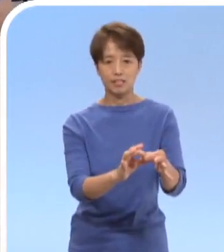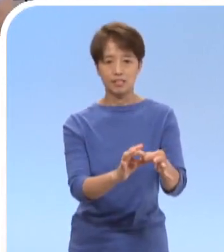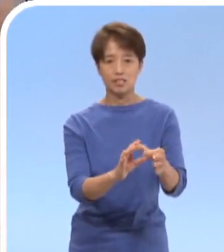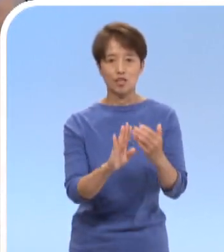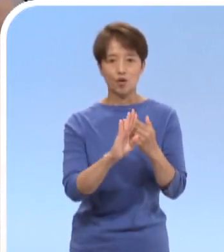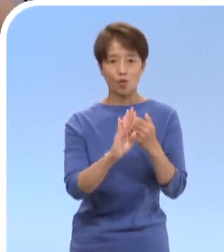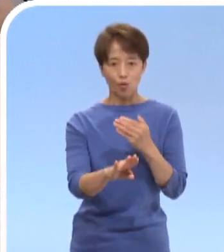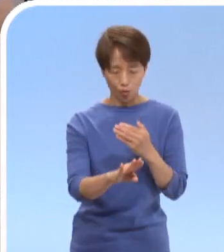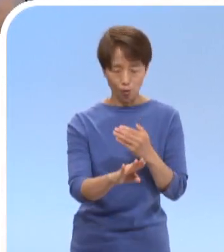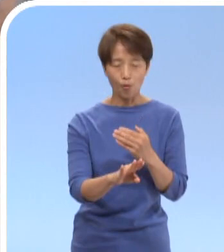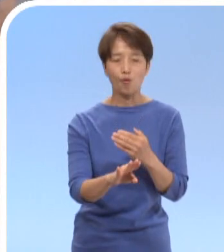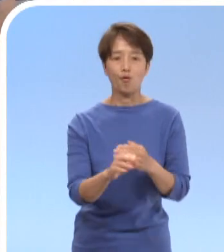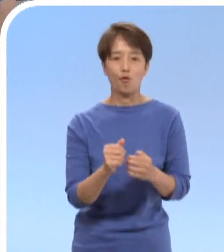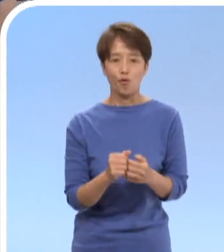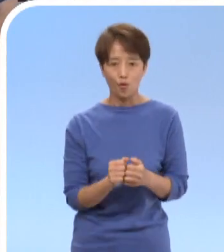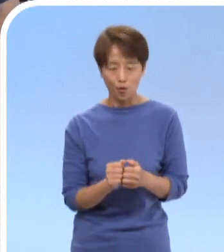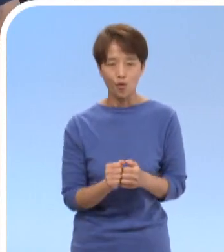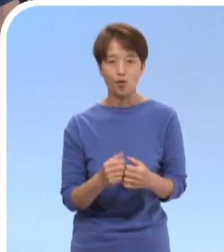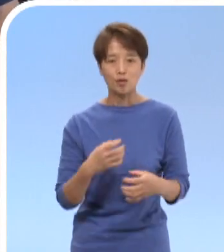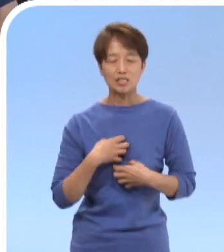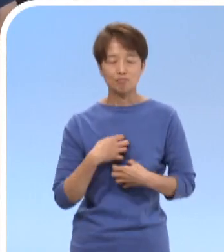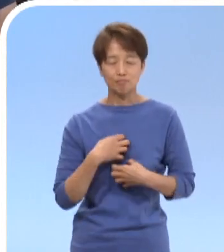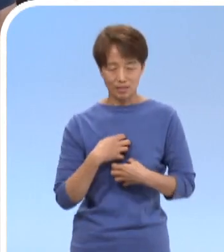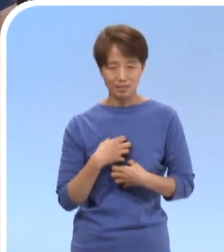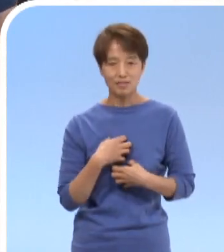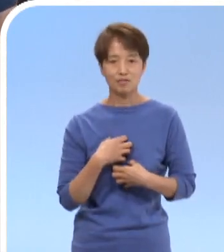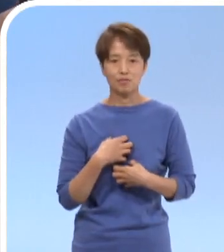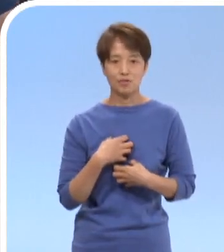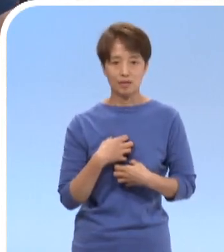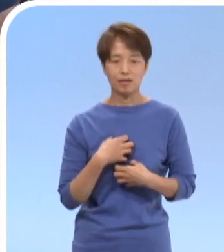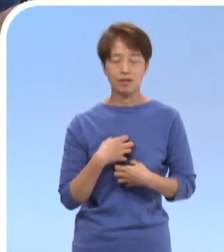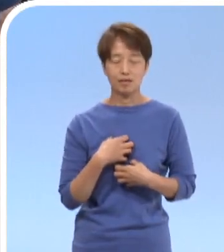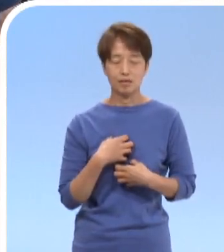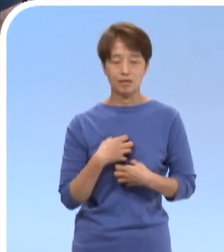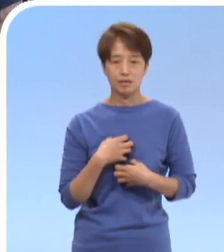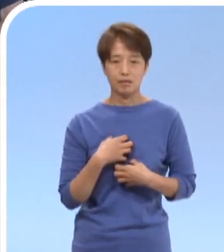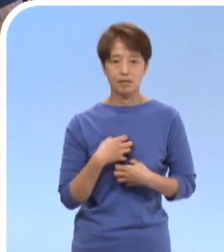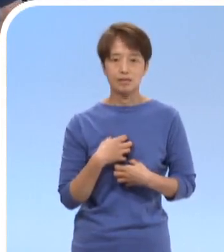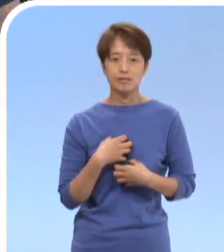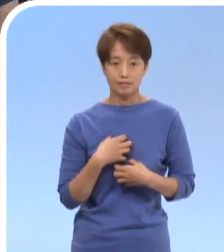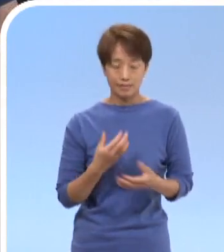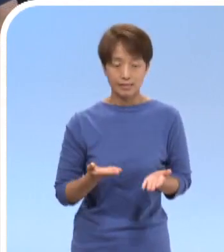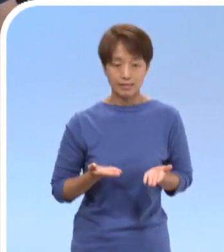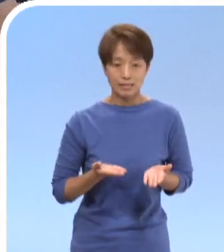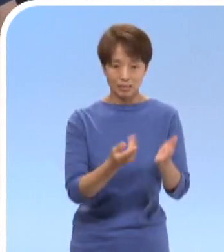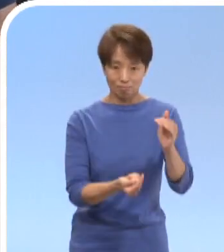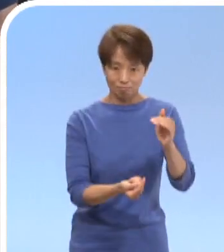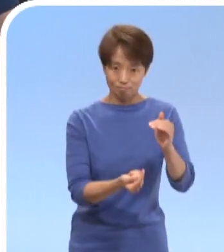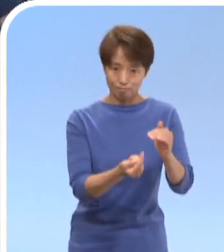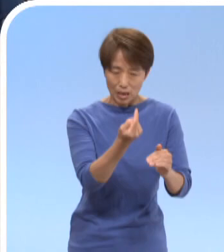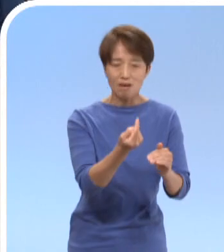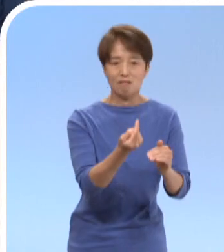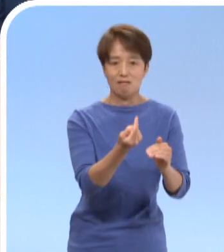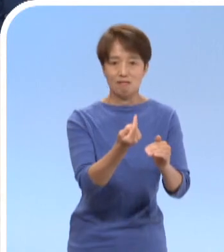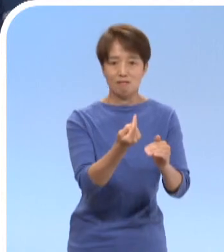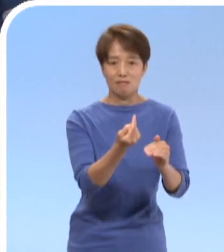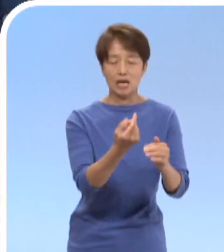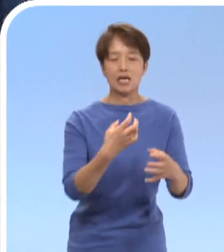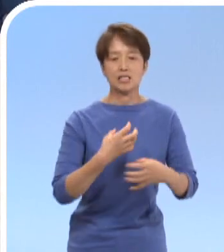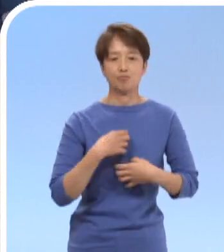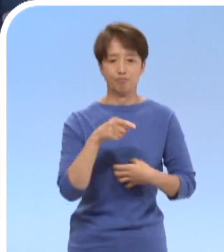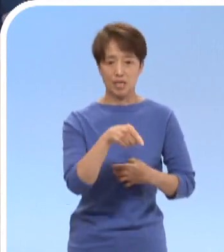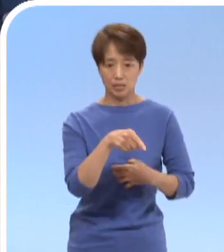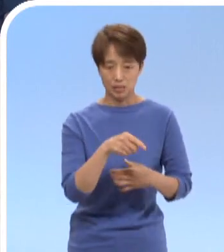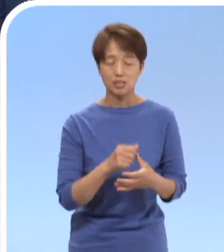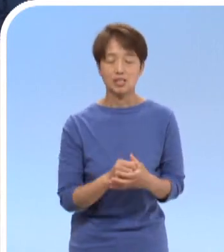たらね、これから一番心配してるのはやっぱり震災とかそういうのだと